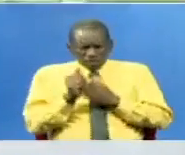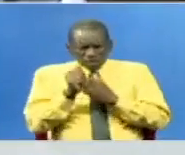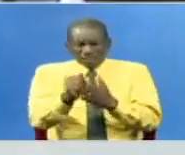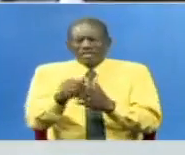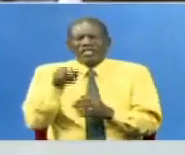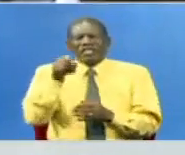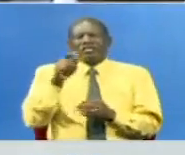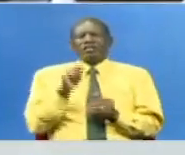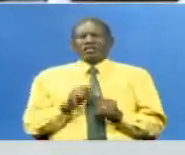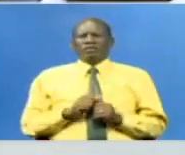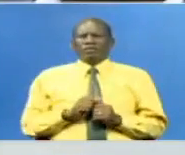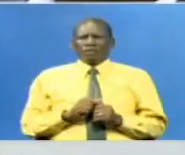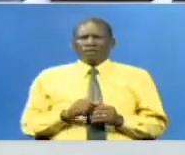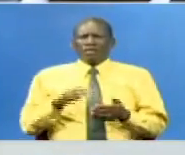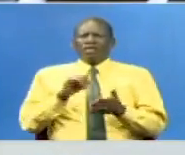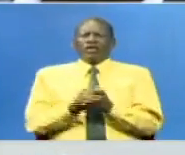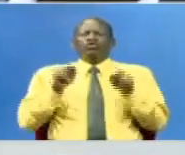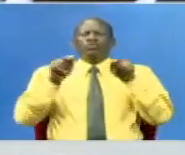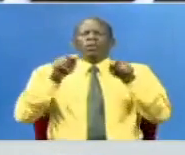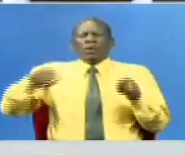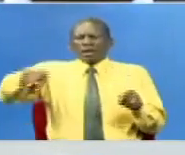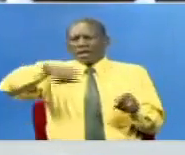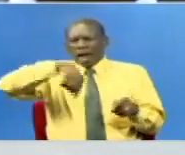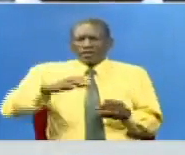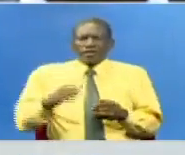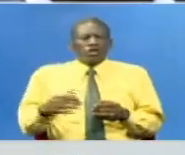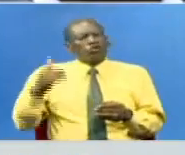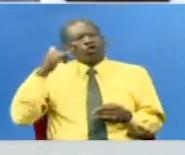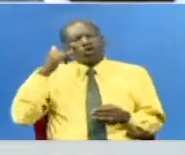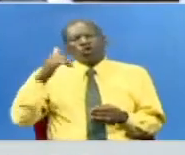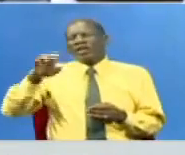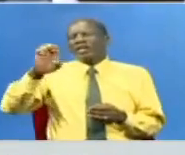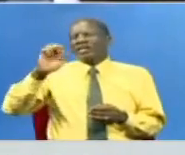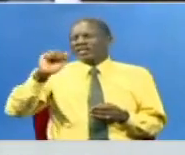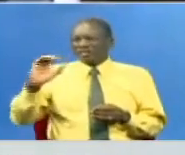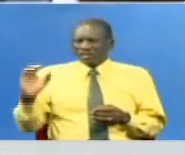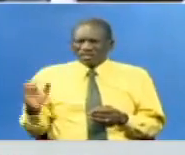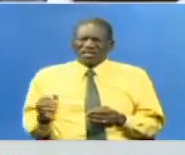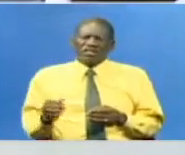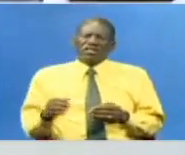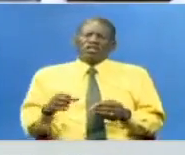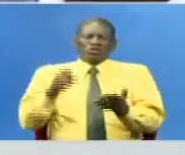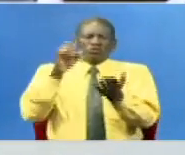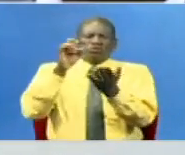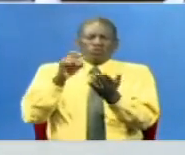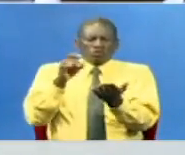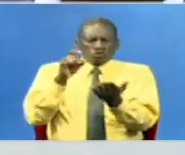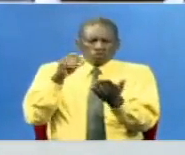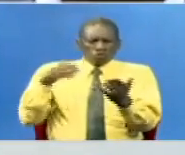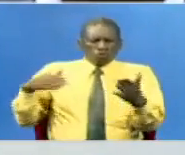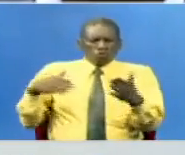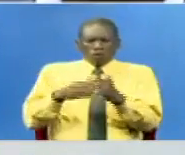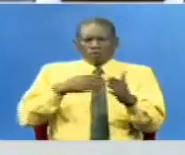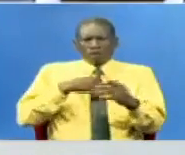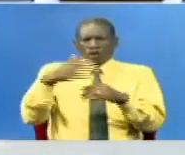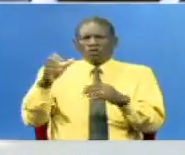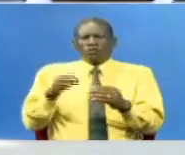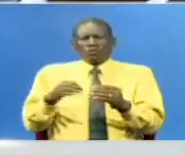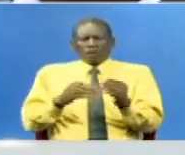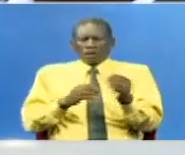mambo. Ati ututishe hapa munapiga simu EACC ili ati muniondoe kwenye cushion ya Central